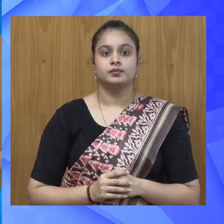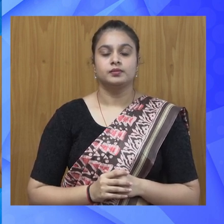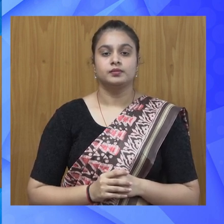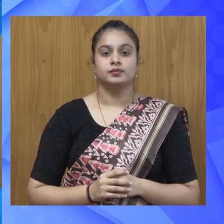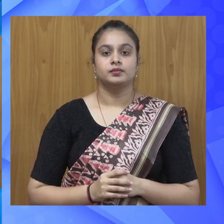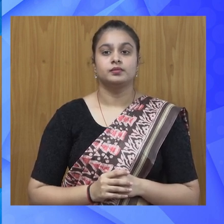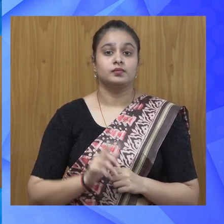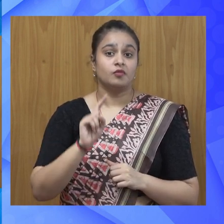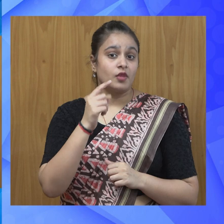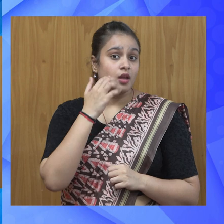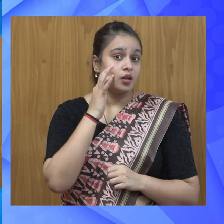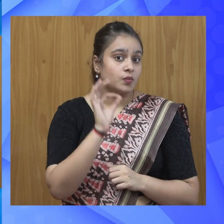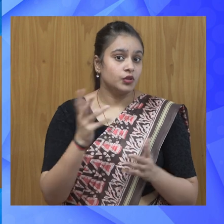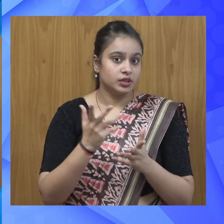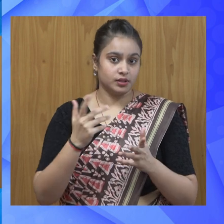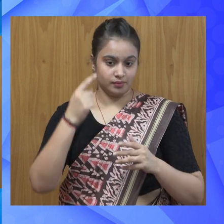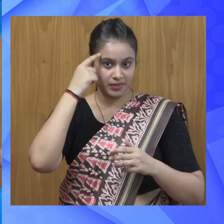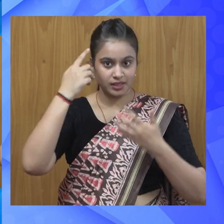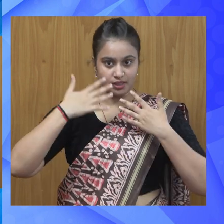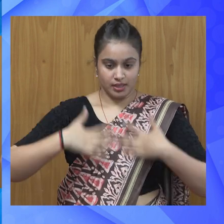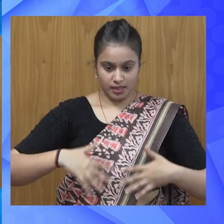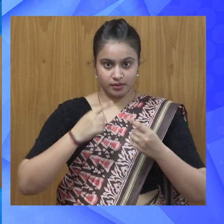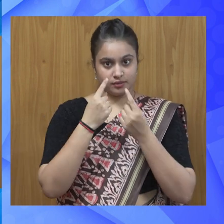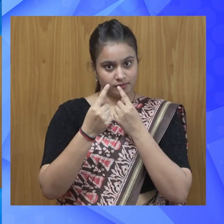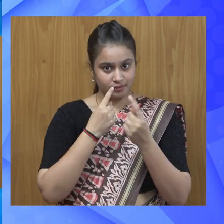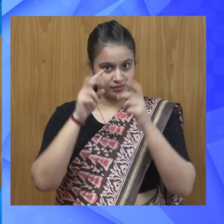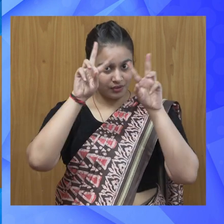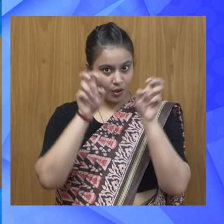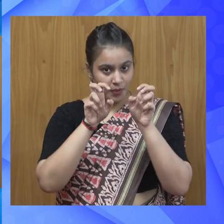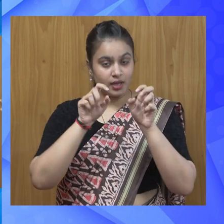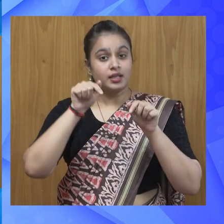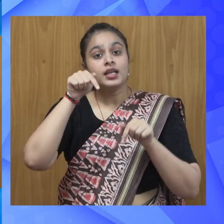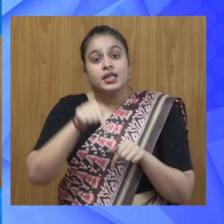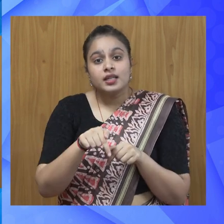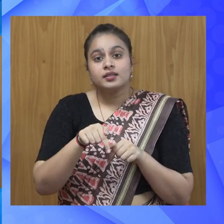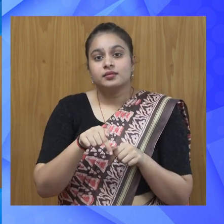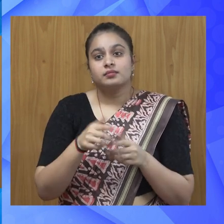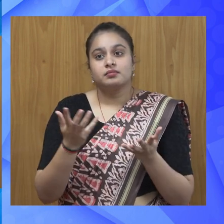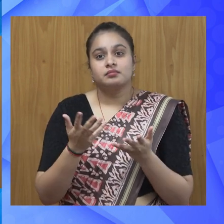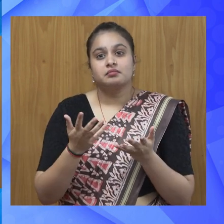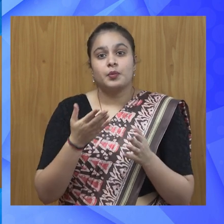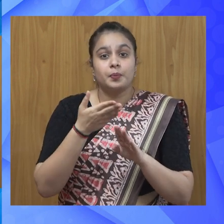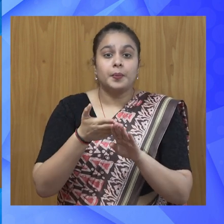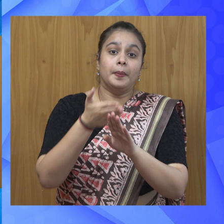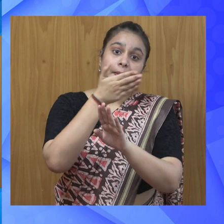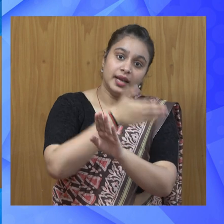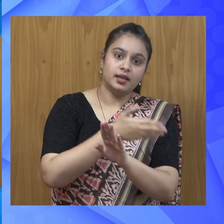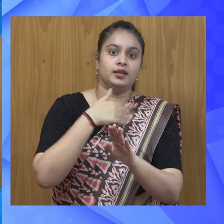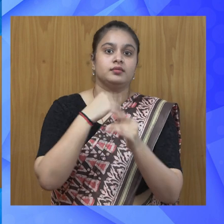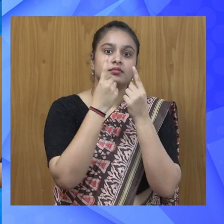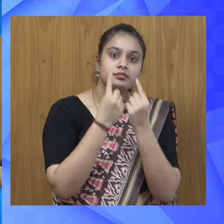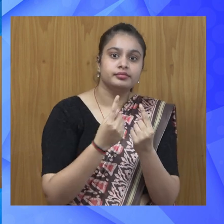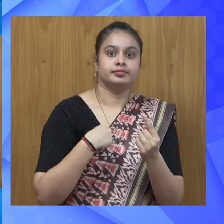सबसे इम्पोर्टेंट बात यह है कि जब हम मानसिक स्वास्थ्य की बात करते हैं तो इसको हमें बहुत ही अर्ली स्टेज से ही इसकी